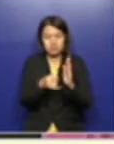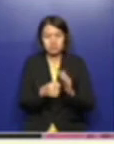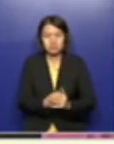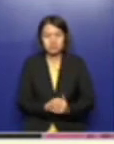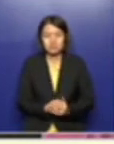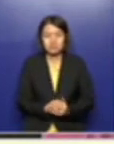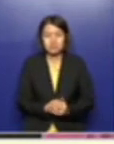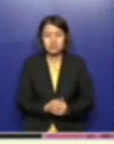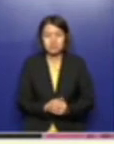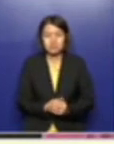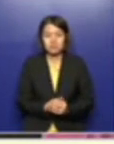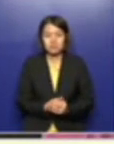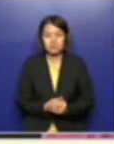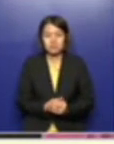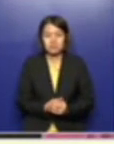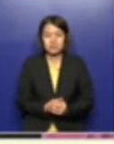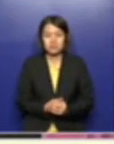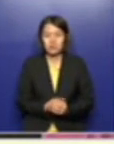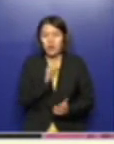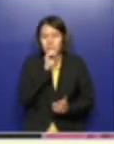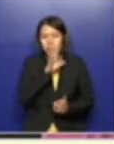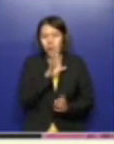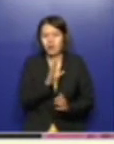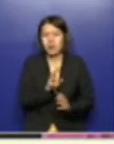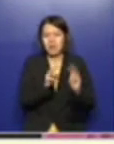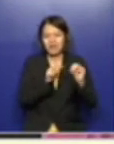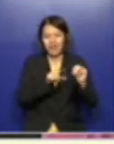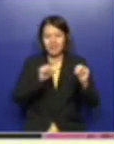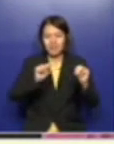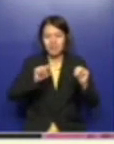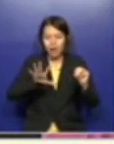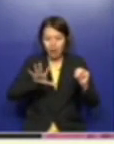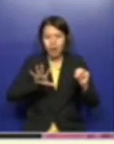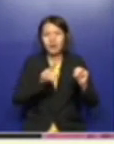งอ้างมาตรา25